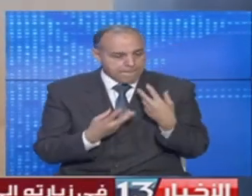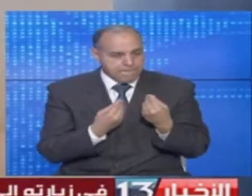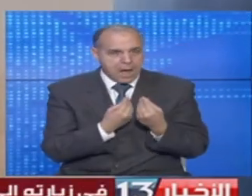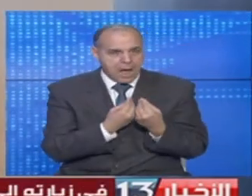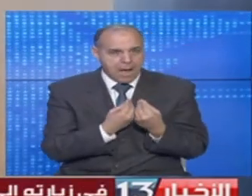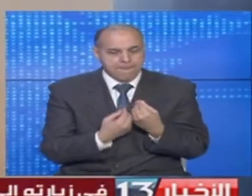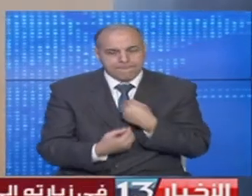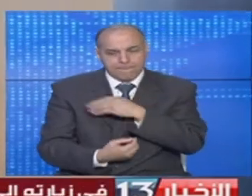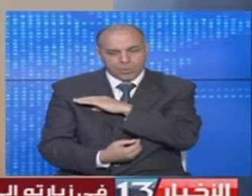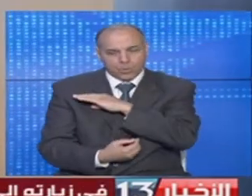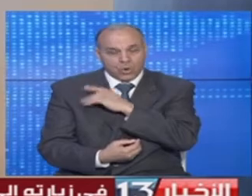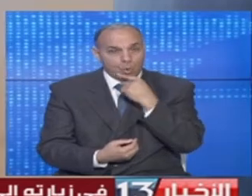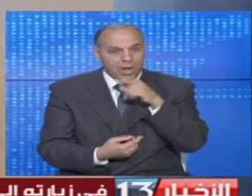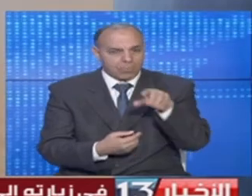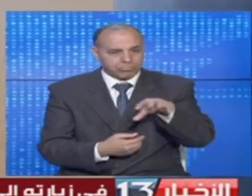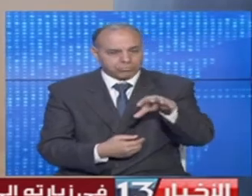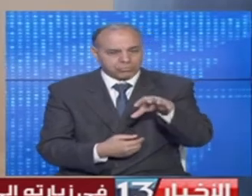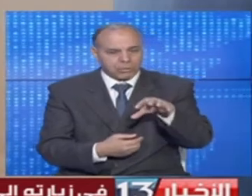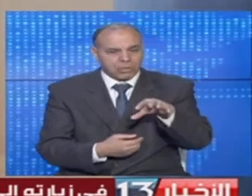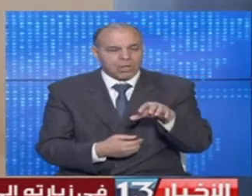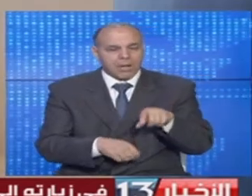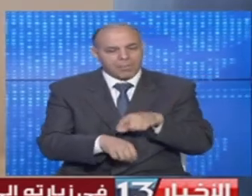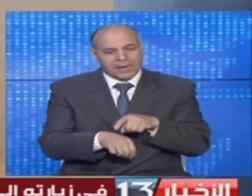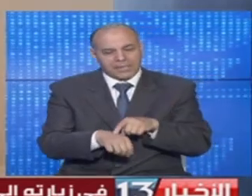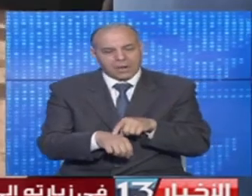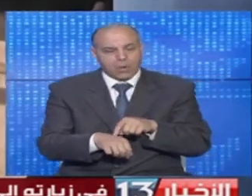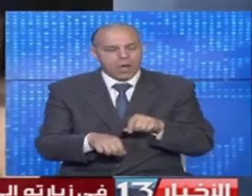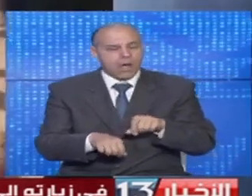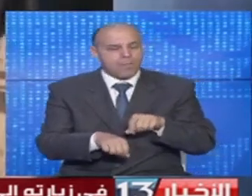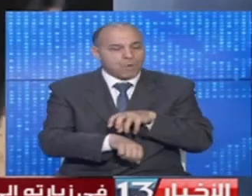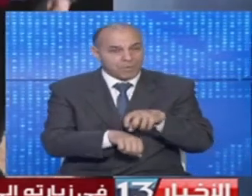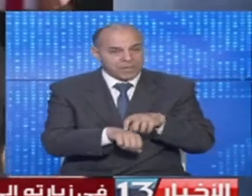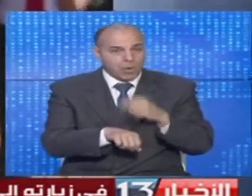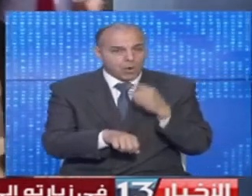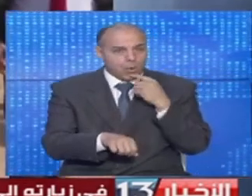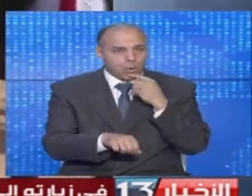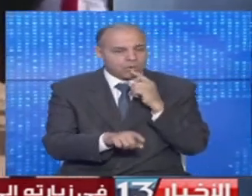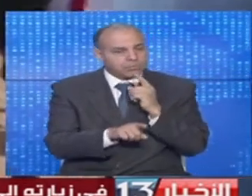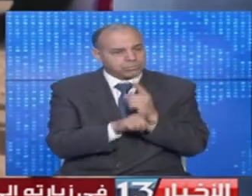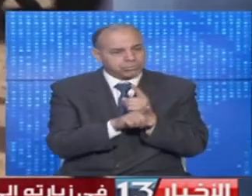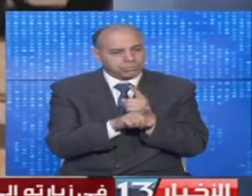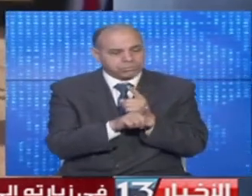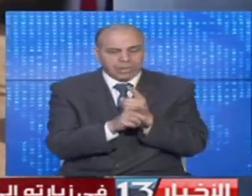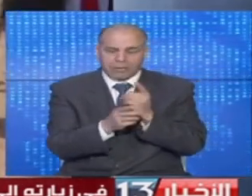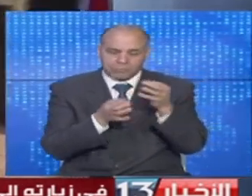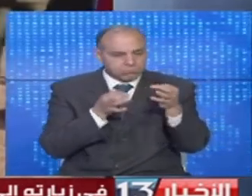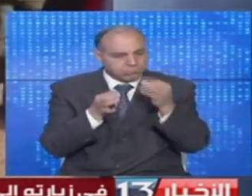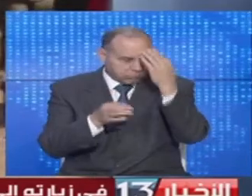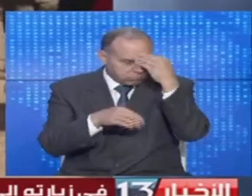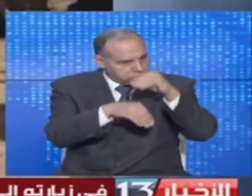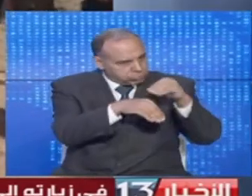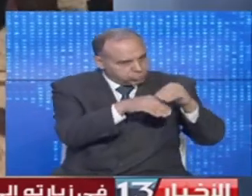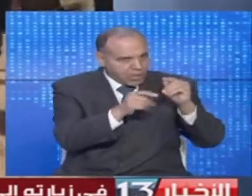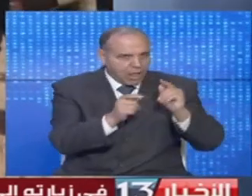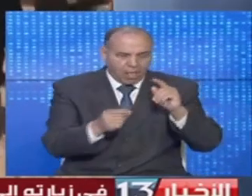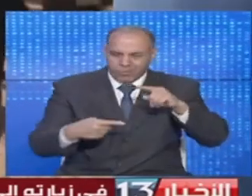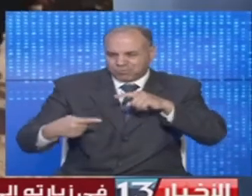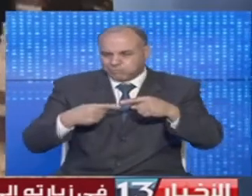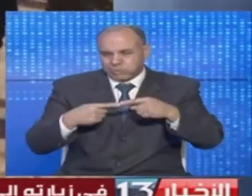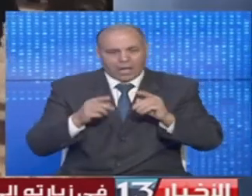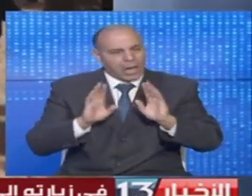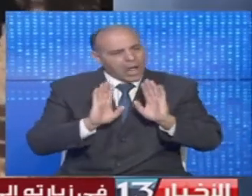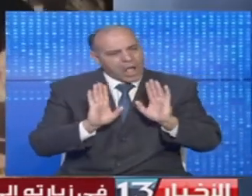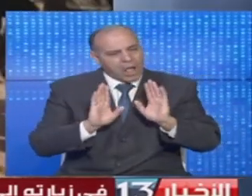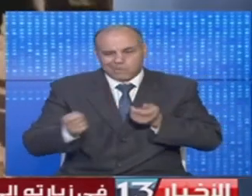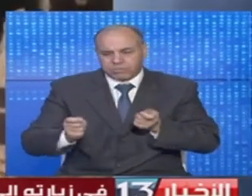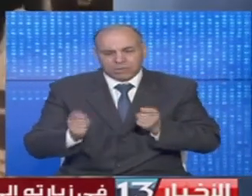عدد من ممثلي السلطة الجهوية والمحلية، داعيا إلى تغليب صوت الحكمة وعدم الانجرار وراء